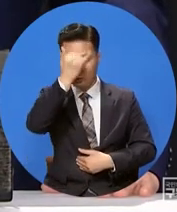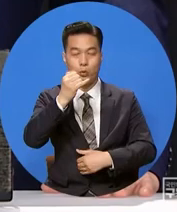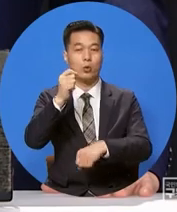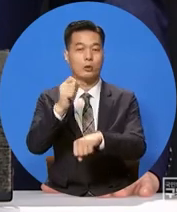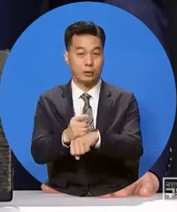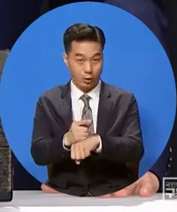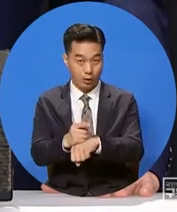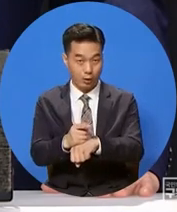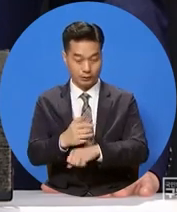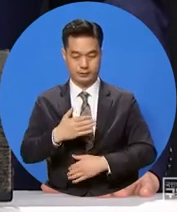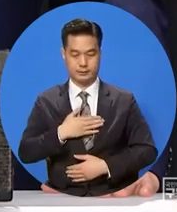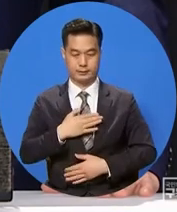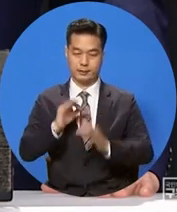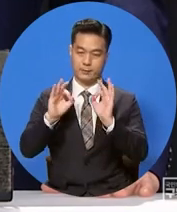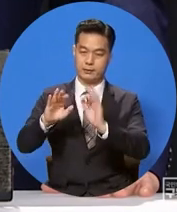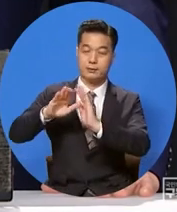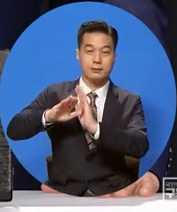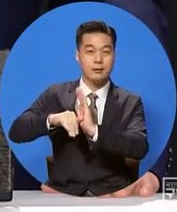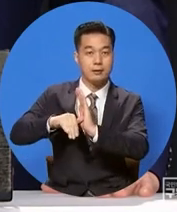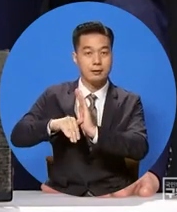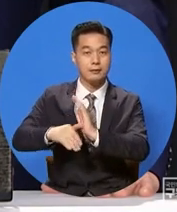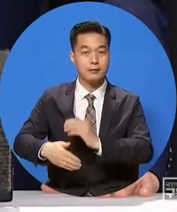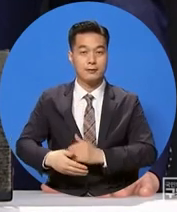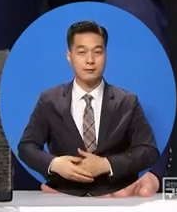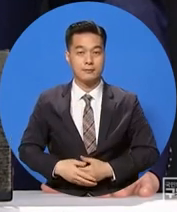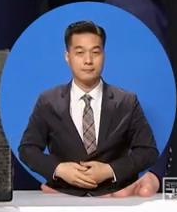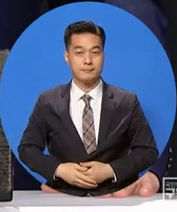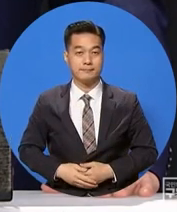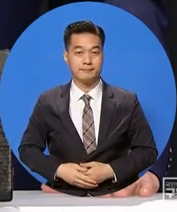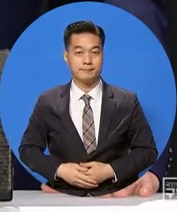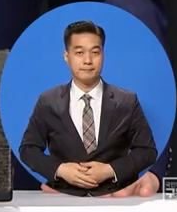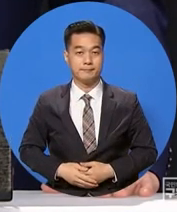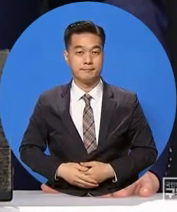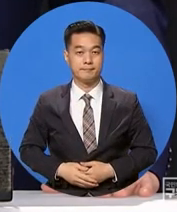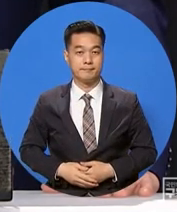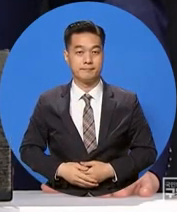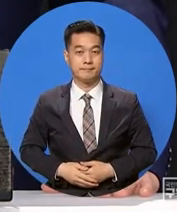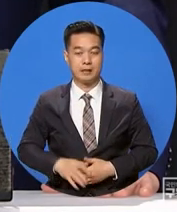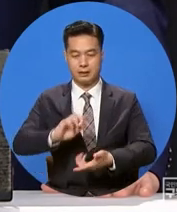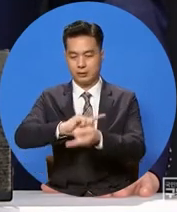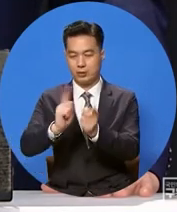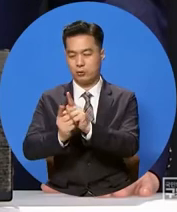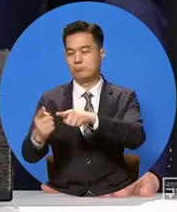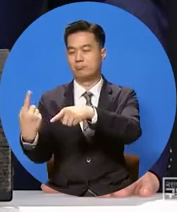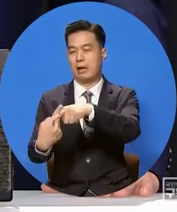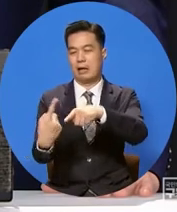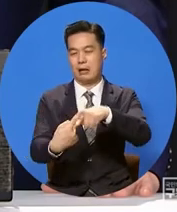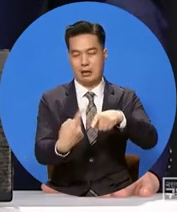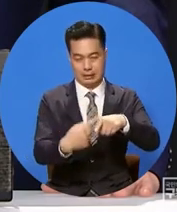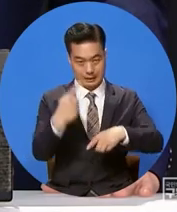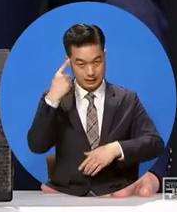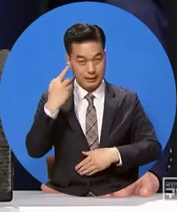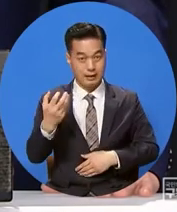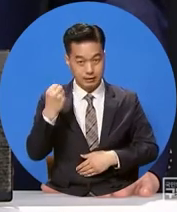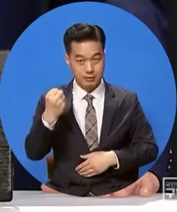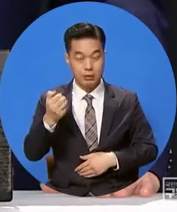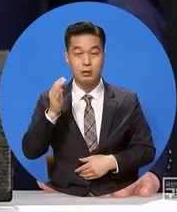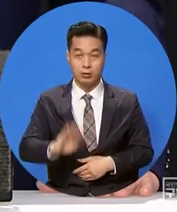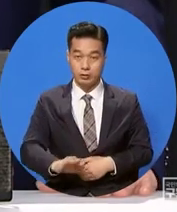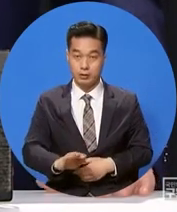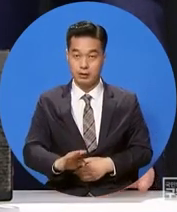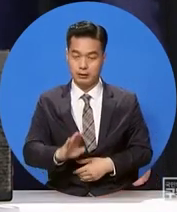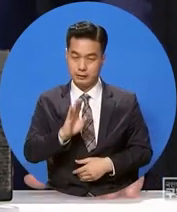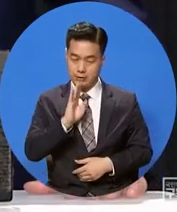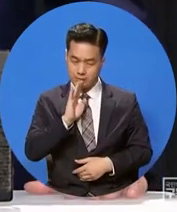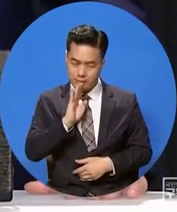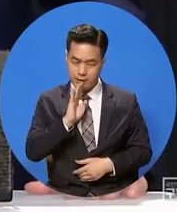도덕성은 제가 보건대는 네. 뭐 퓨장파장이다. 그런데 파장이요? 정말